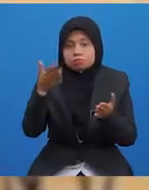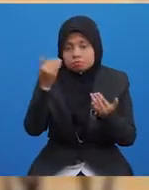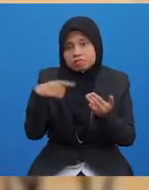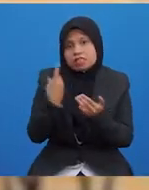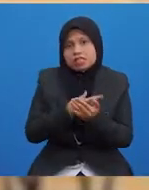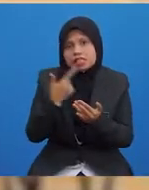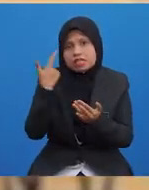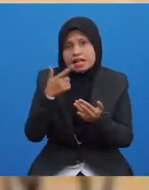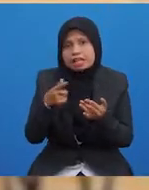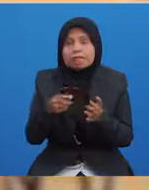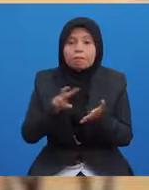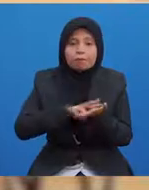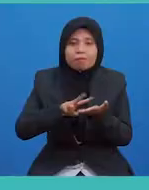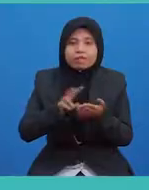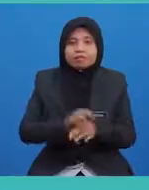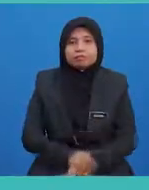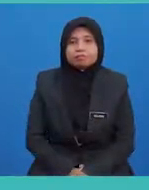kita sama-sama membacanya.